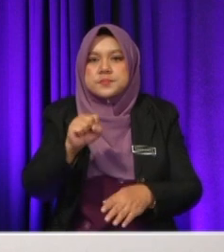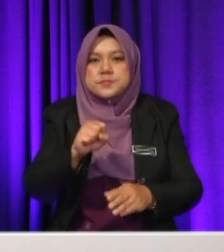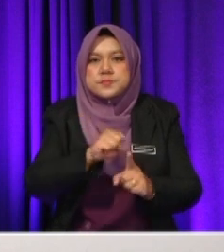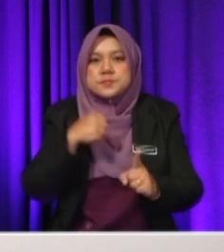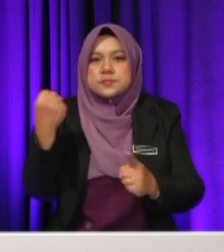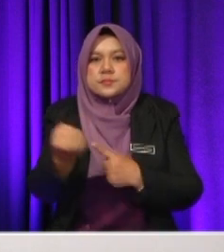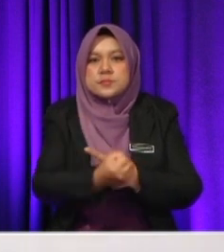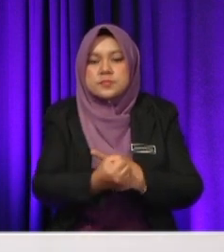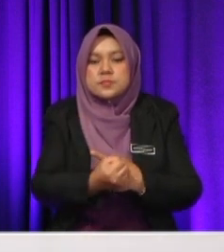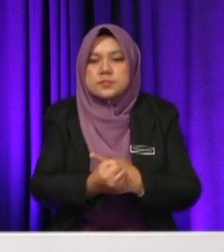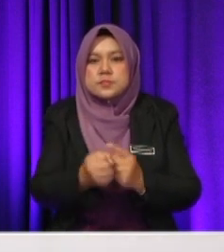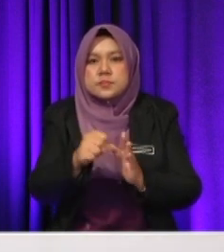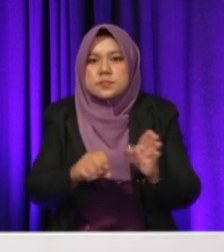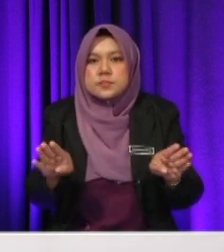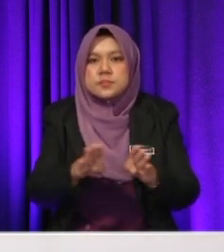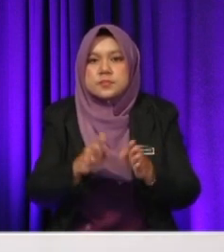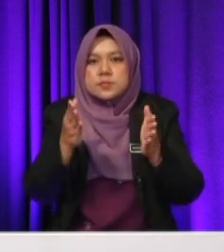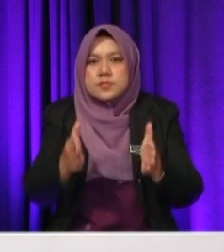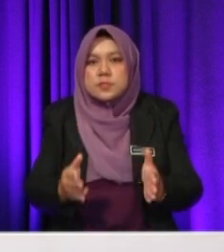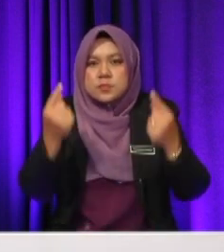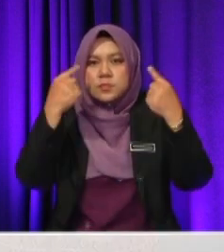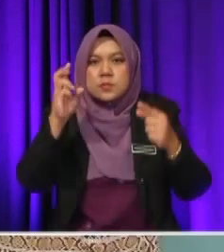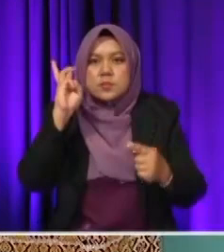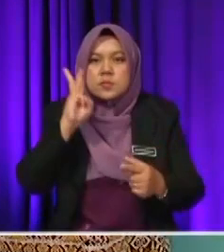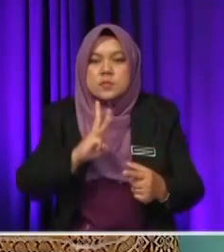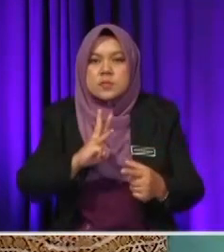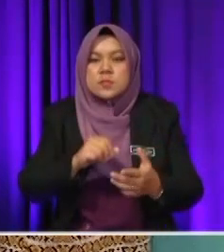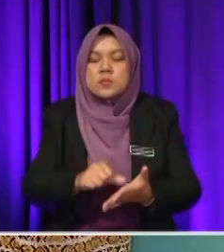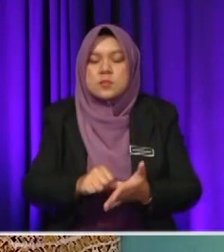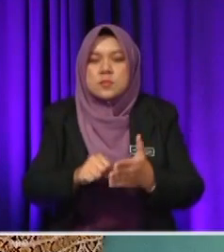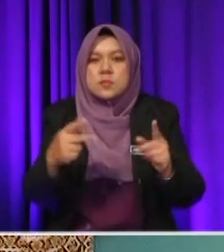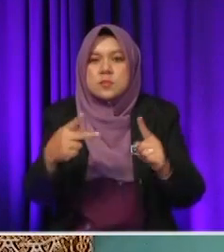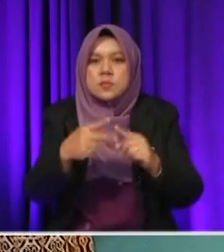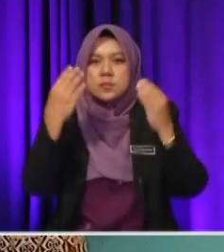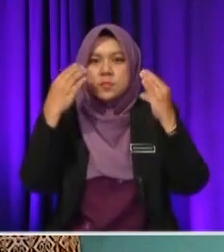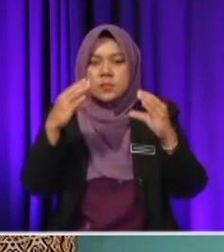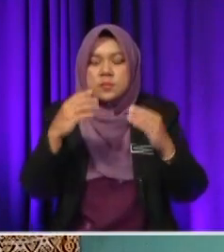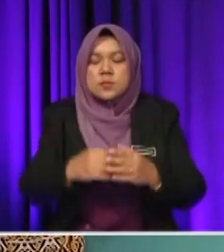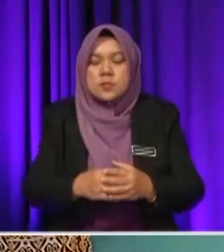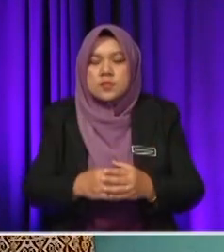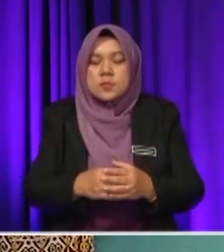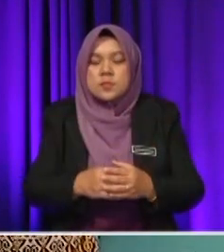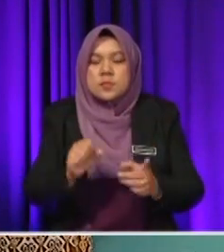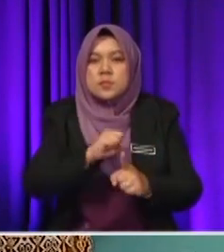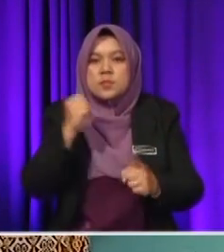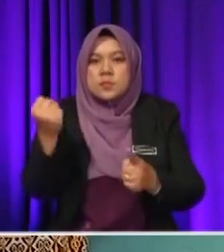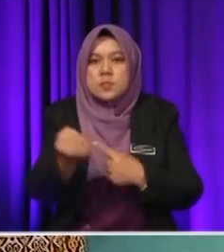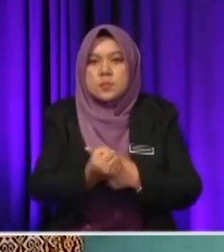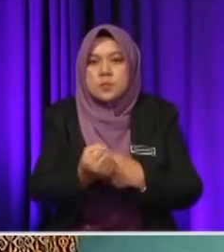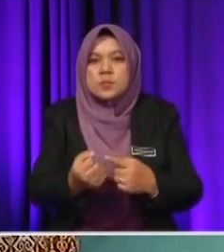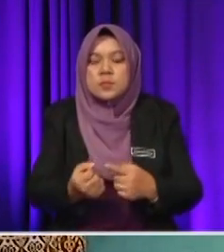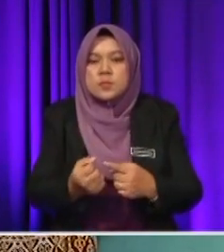di sini saya sebagai seorang guru wanita Saya tidak tekankan kepada guru lah jadilah aspek sosial Oke